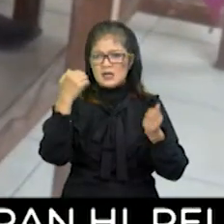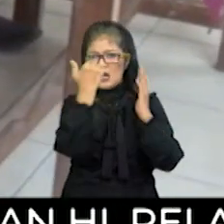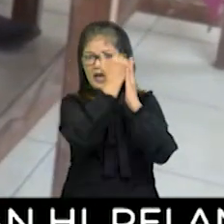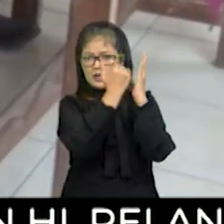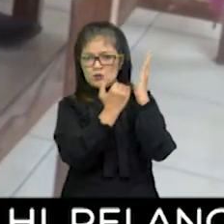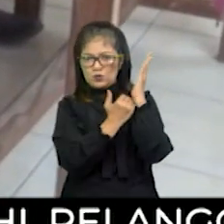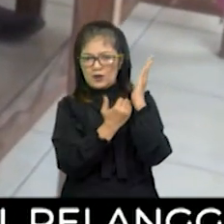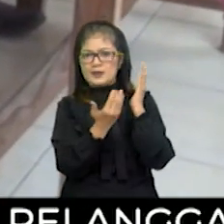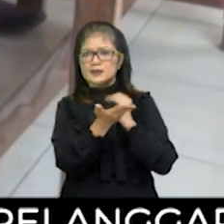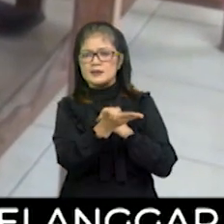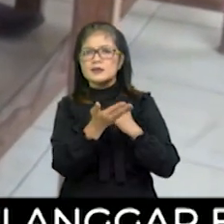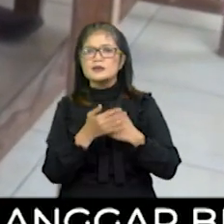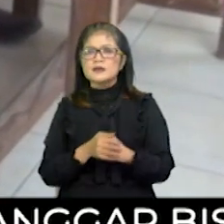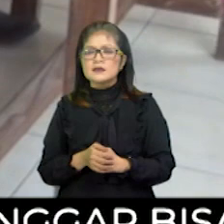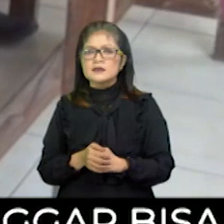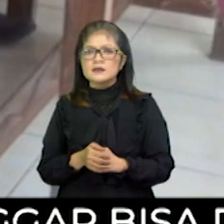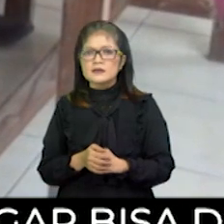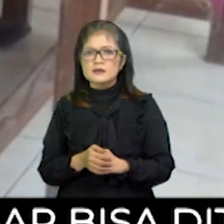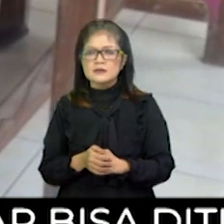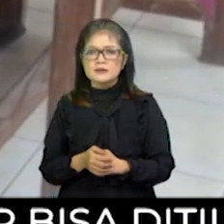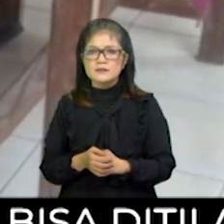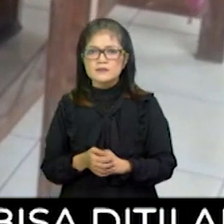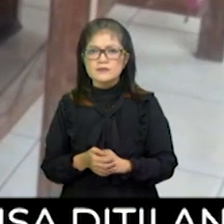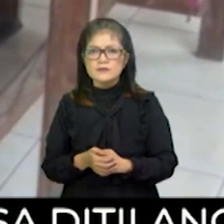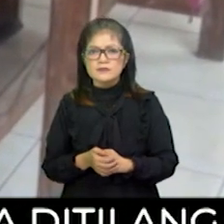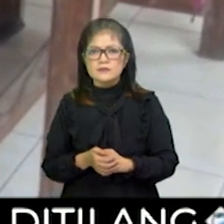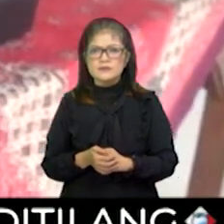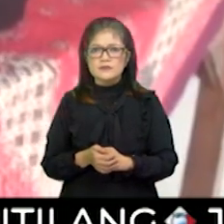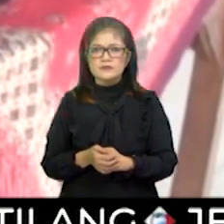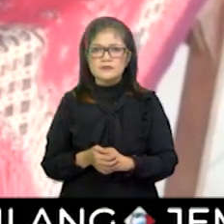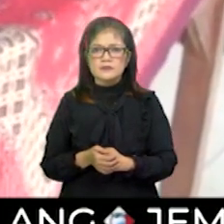Dari Mojokerto, Jawa Timur, Solahuddin, iNews, melaporkan.